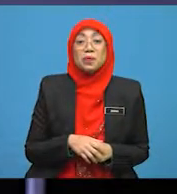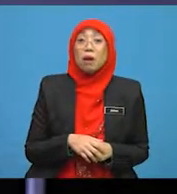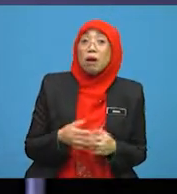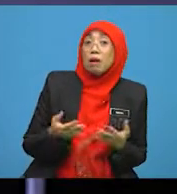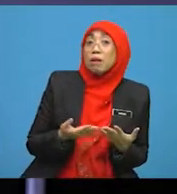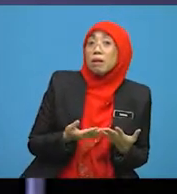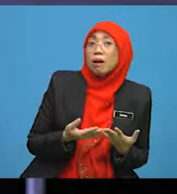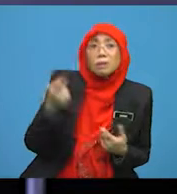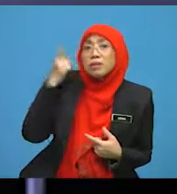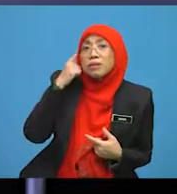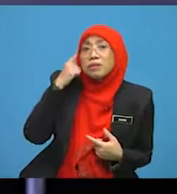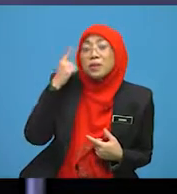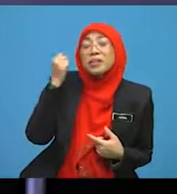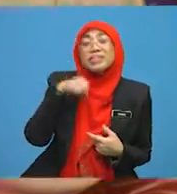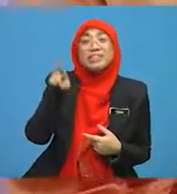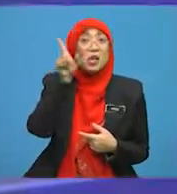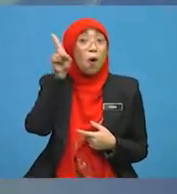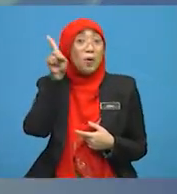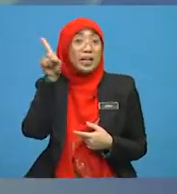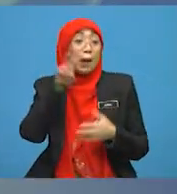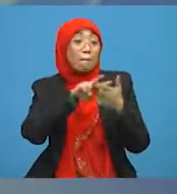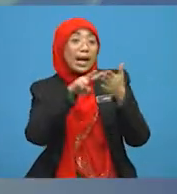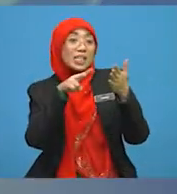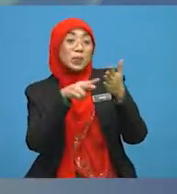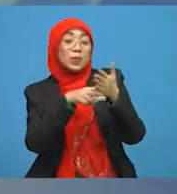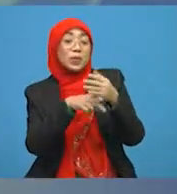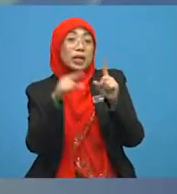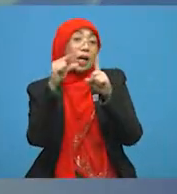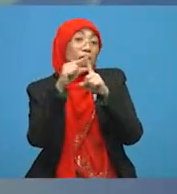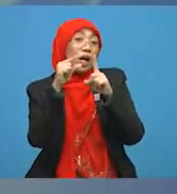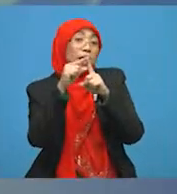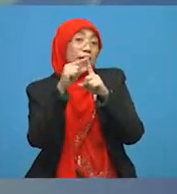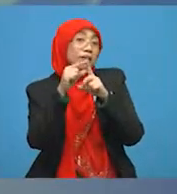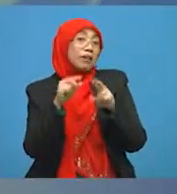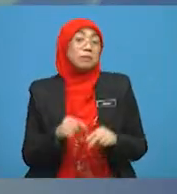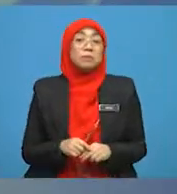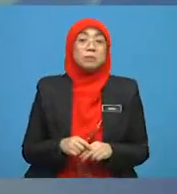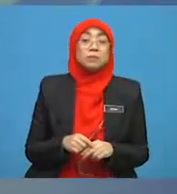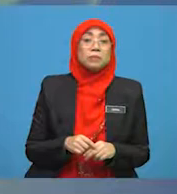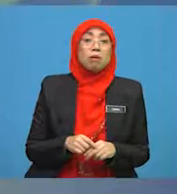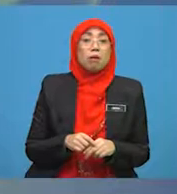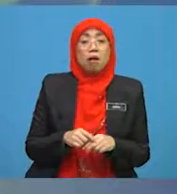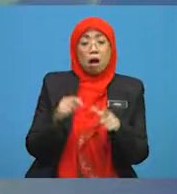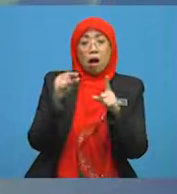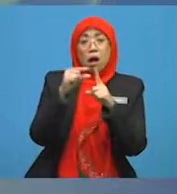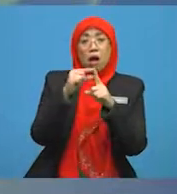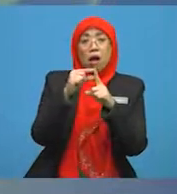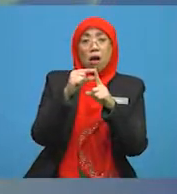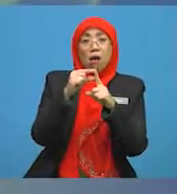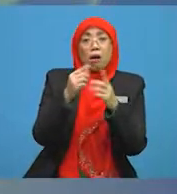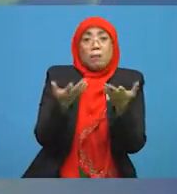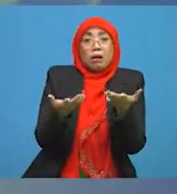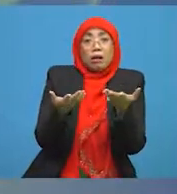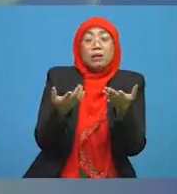Para pelajar, sinonim bermaksud ungkapan perkataan atau frasa yang maknanya